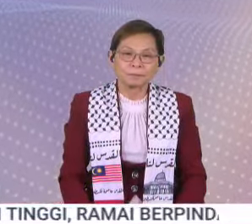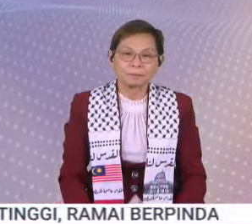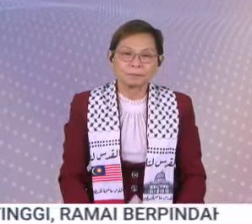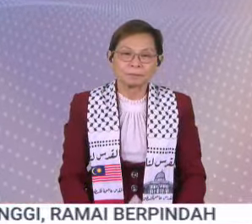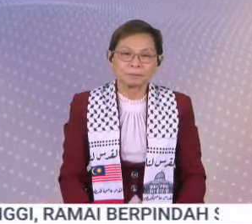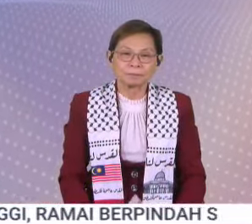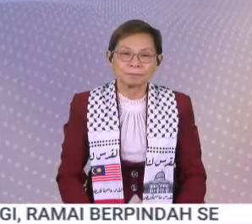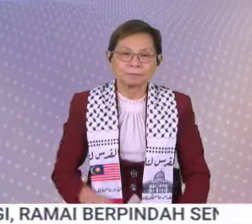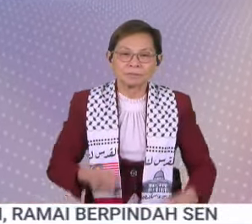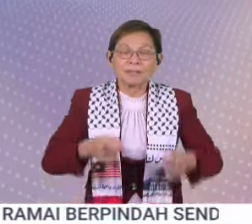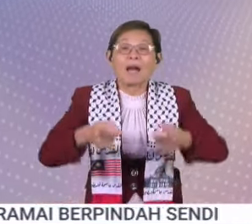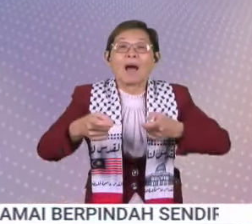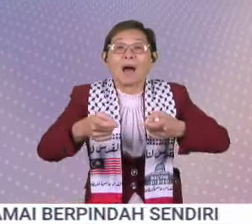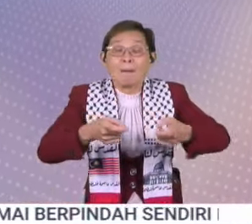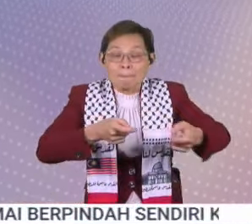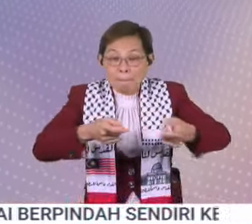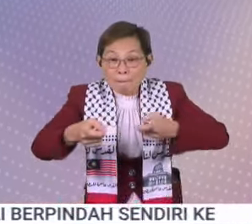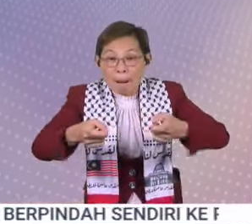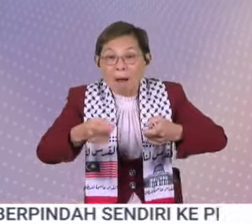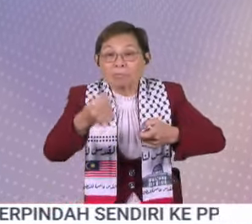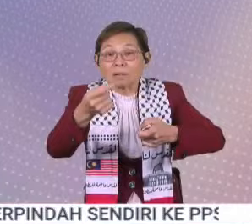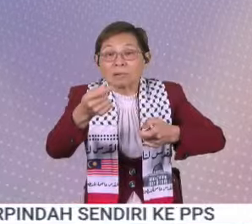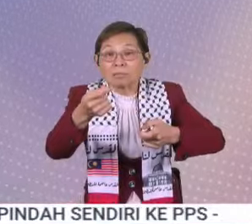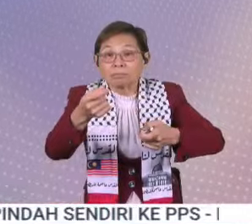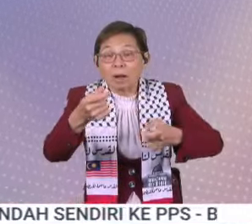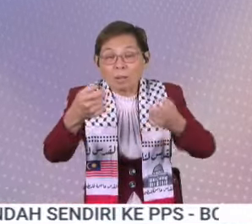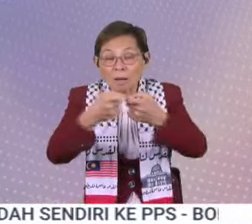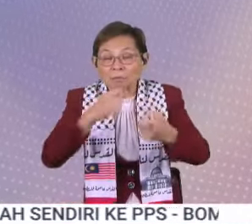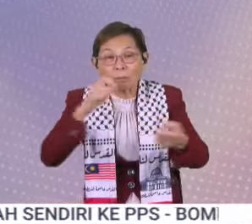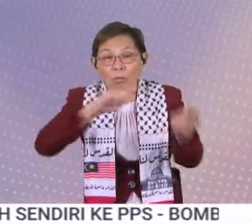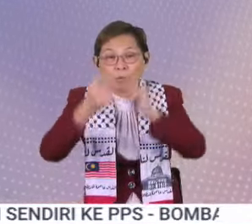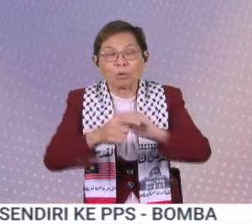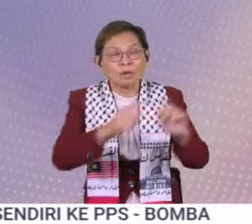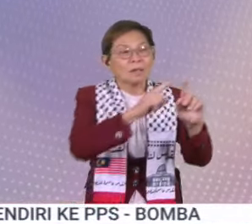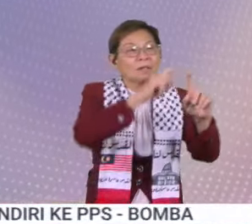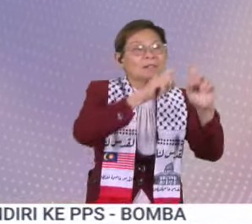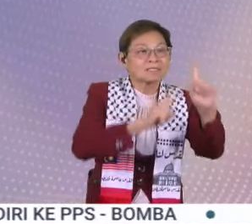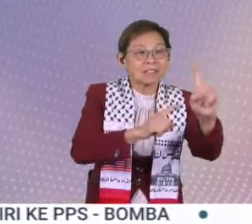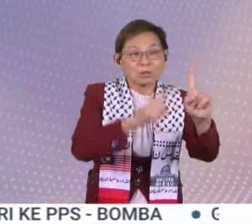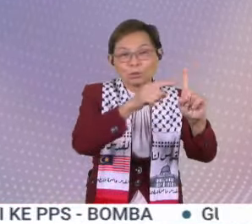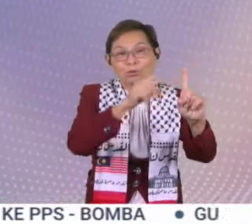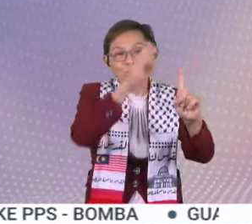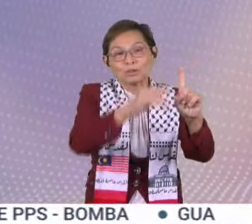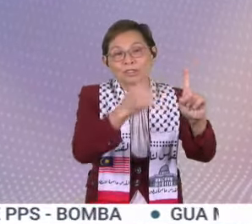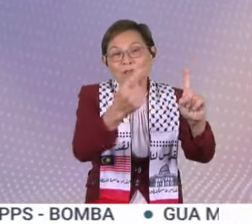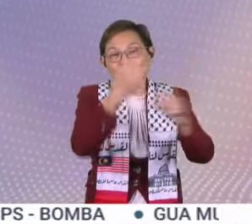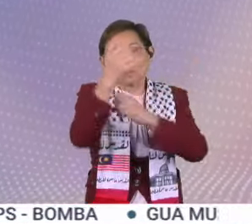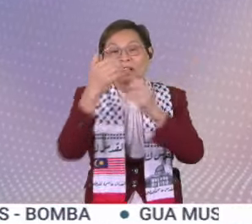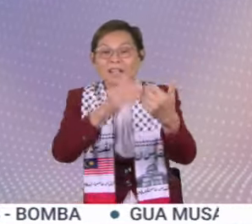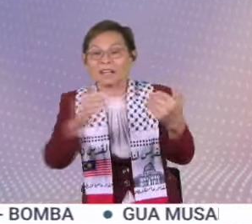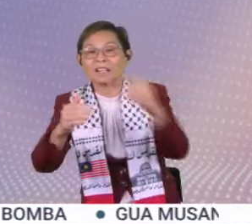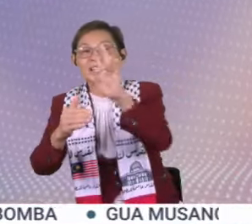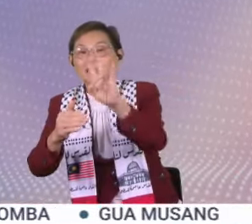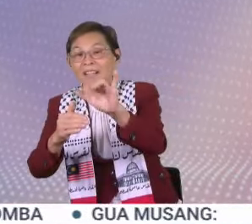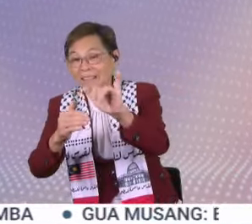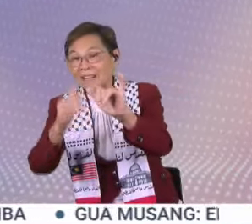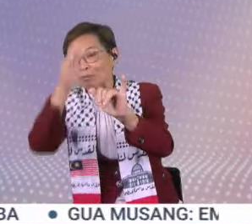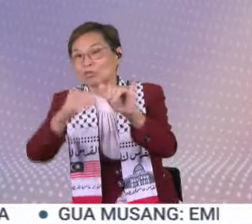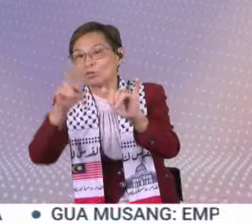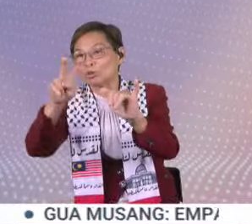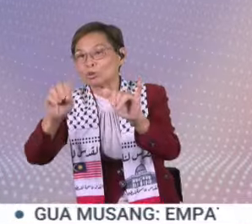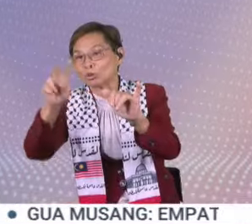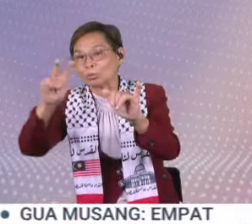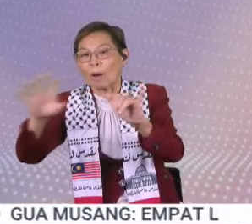susulan pelarasan tarif elektrik yang tidak berubah untuk tempoh 1 Januari hingga 30 Jun 2024 persatuan pengusahaan kecil dan